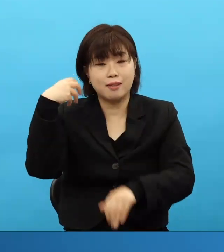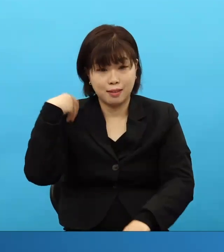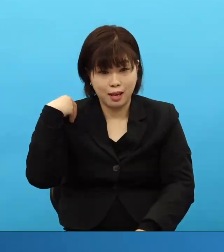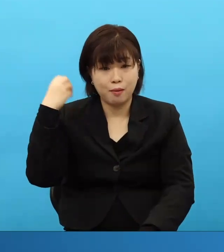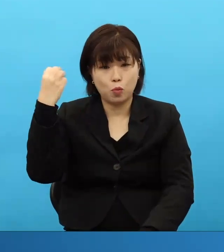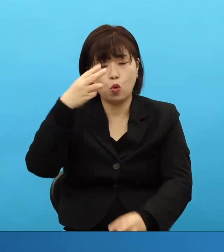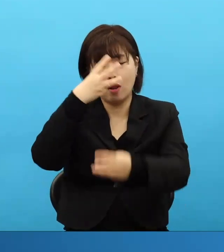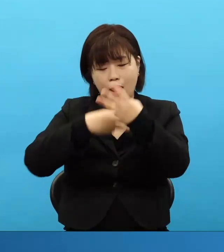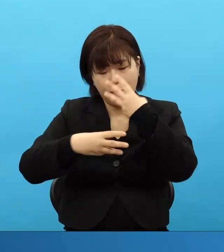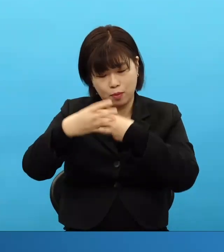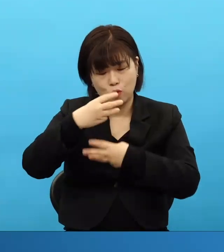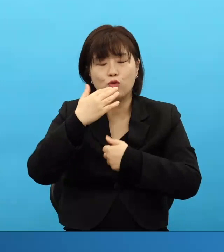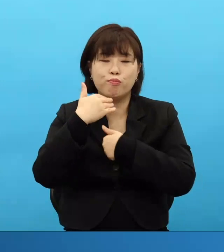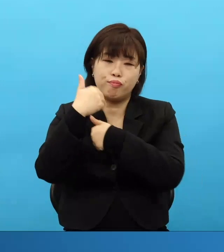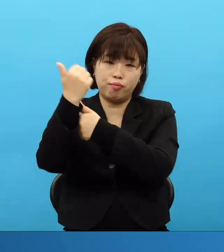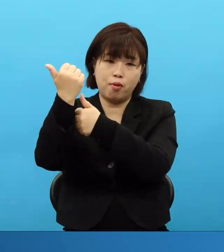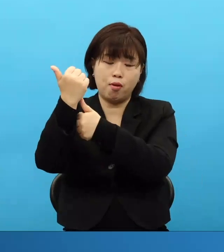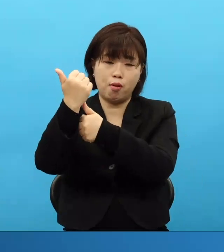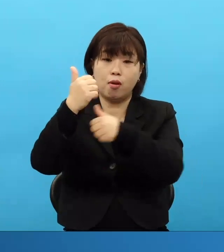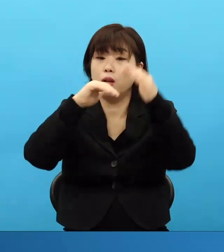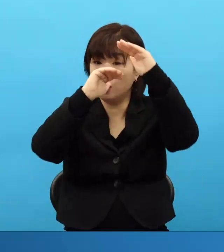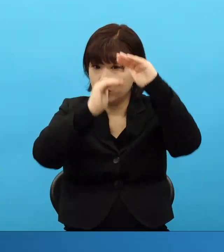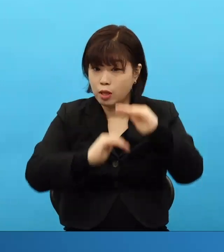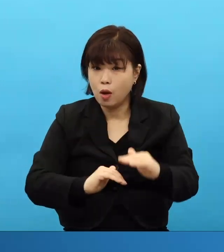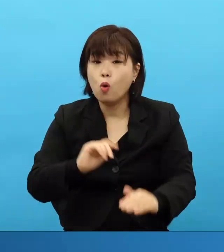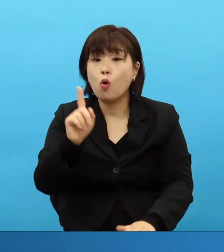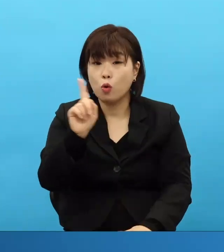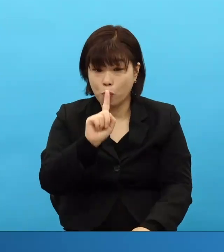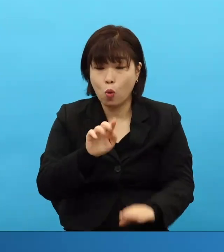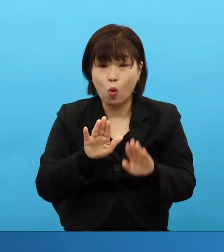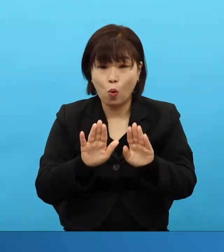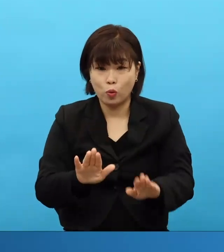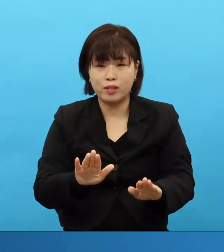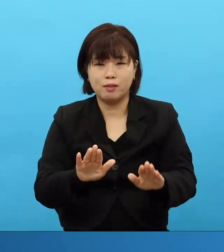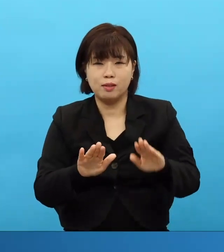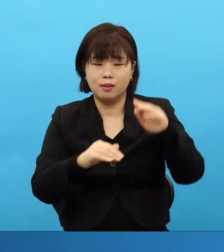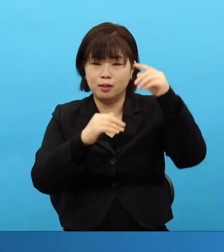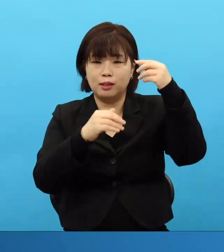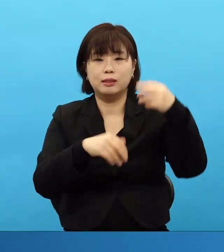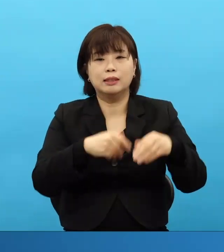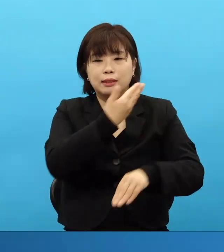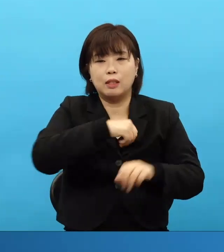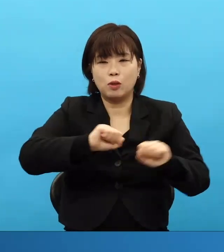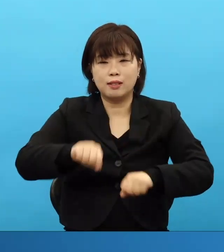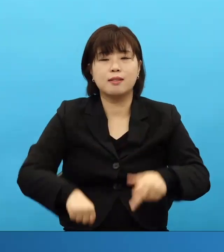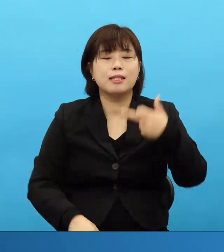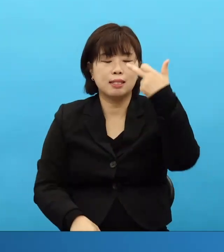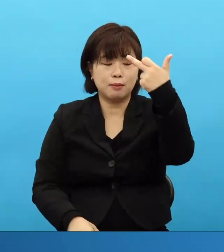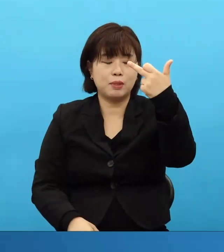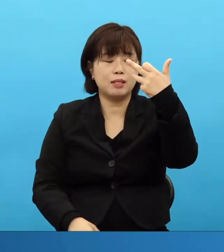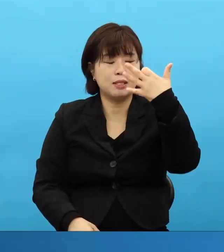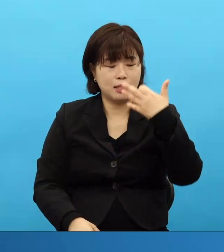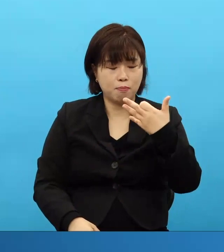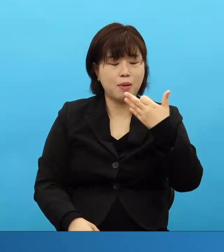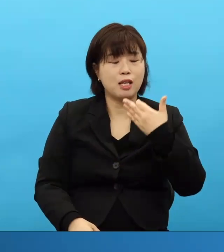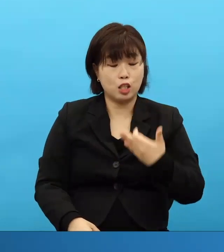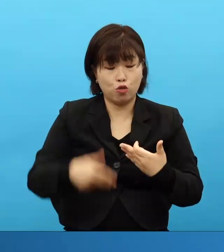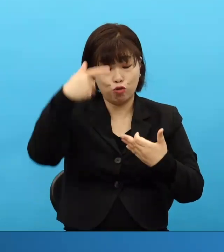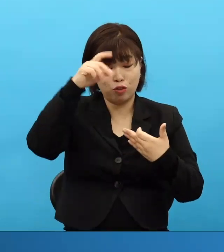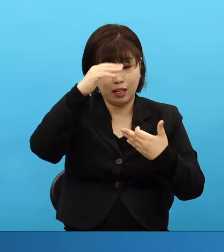wants you to stand as a remnant. 내용은 뭐냐? 이거 하라고. And what is the content to do? Number 3. 그렇습니다. That's right. 기도하겠습니다. Let us